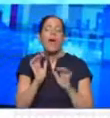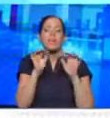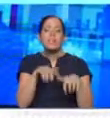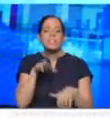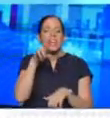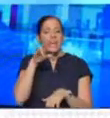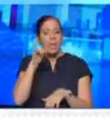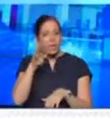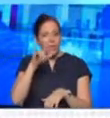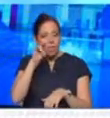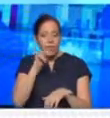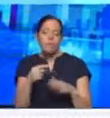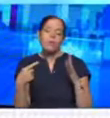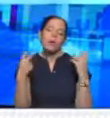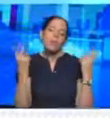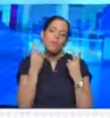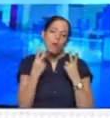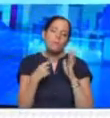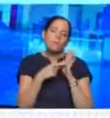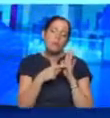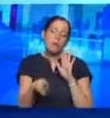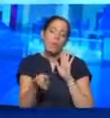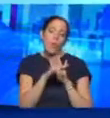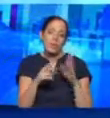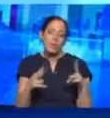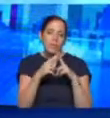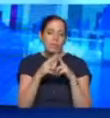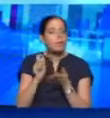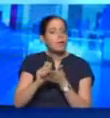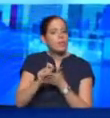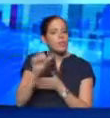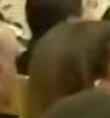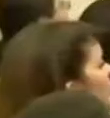ריבלין, וכמובן סביב החוק הצרפתי, עוד בכתבה של אלירן טל.